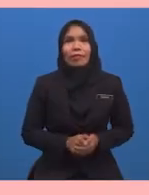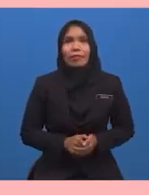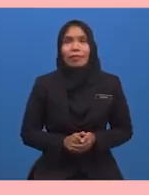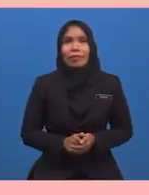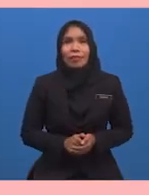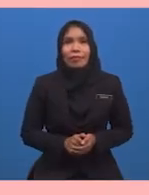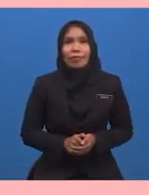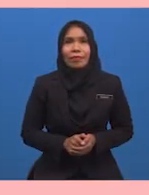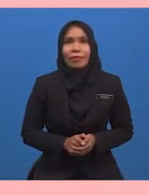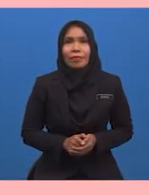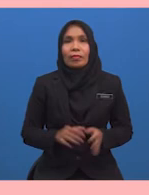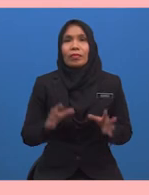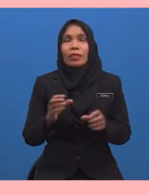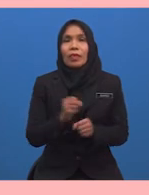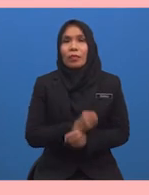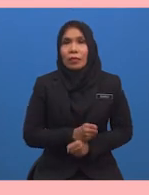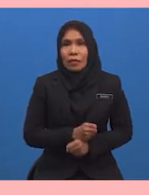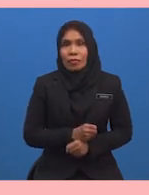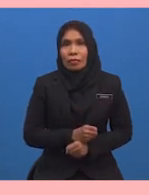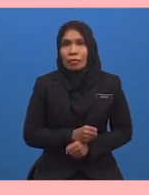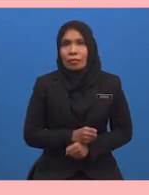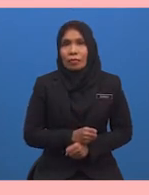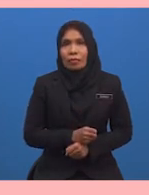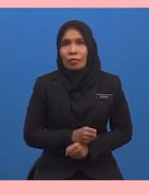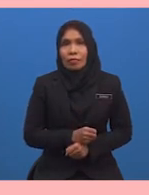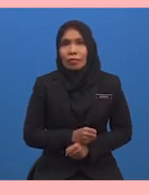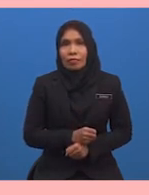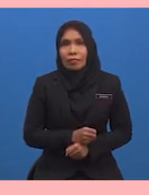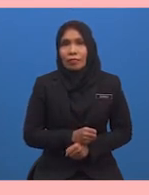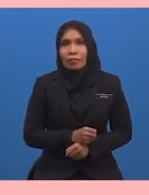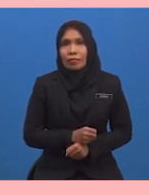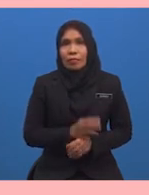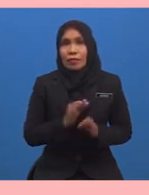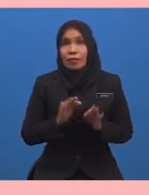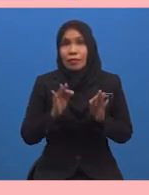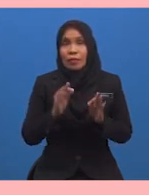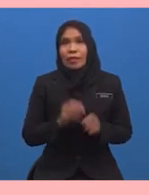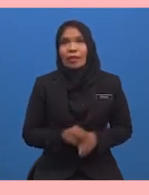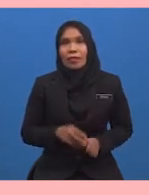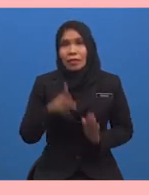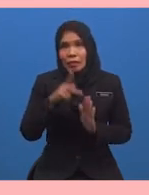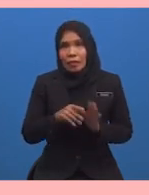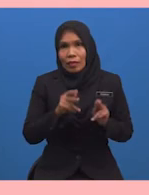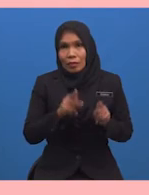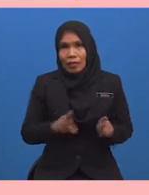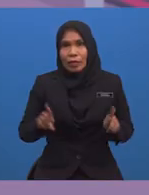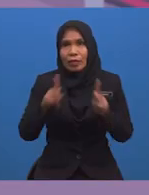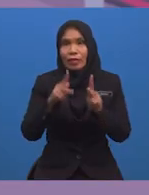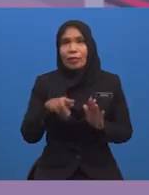murid-murid dapat menghuraikan kepentingan pelbagai bentuk muka bumi di Malaysia.